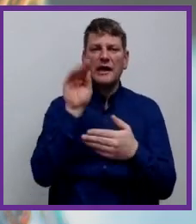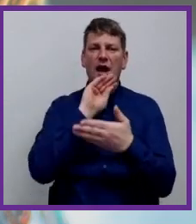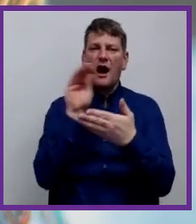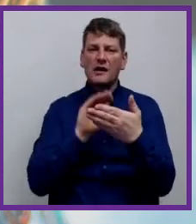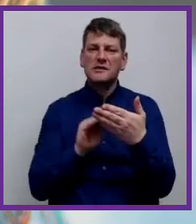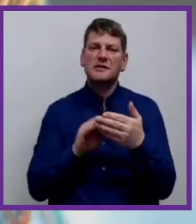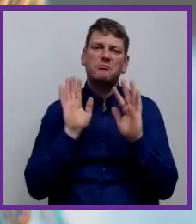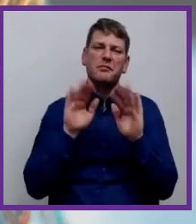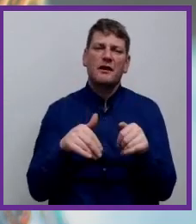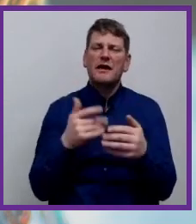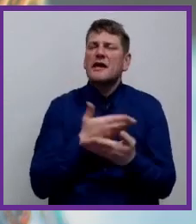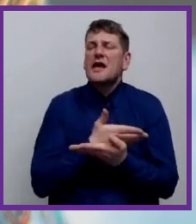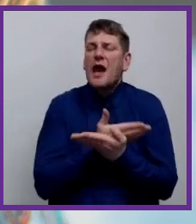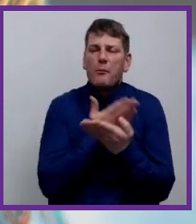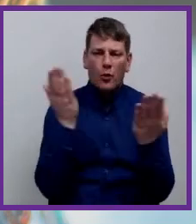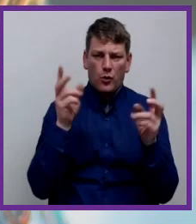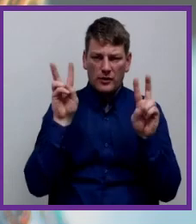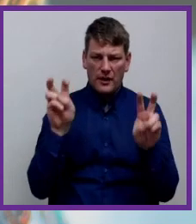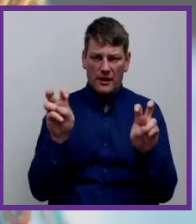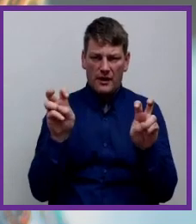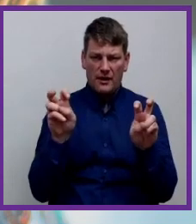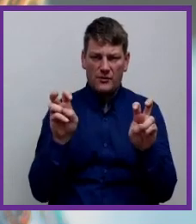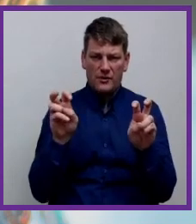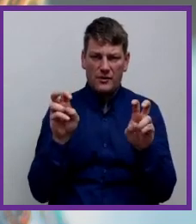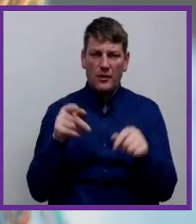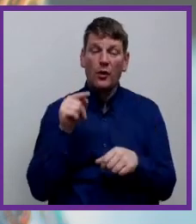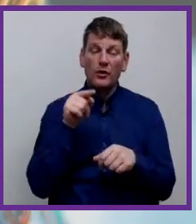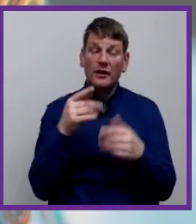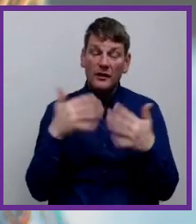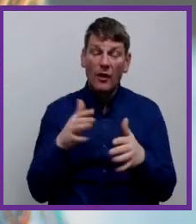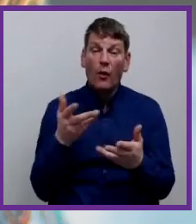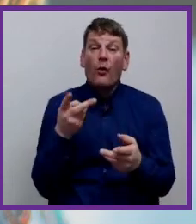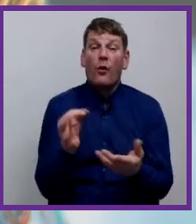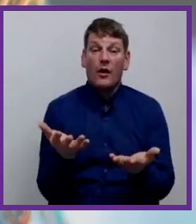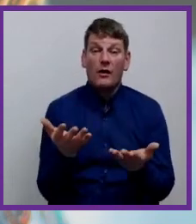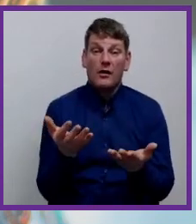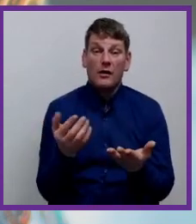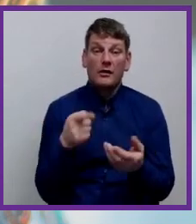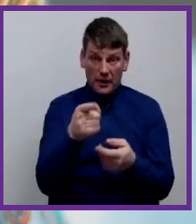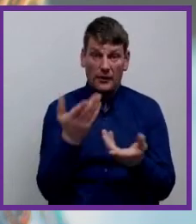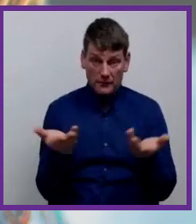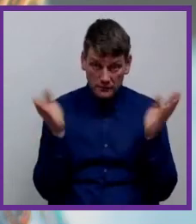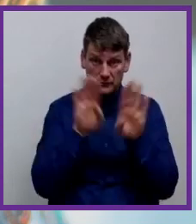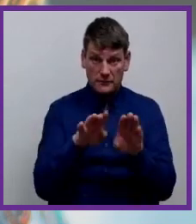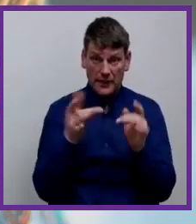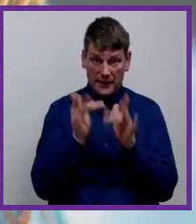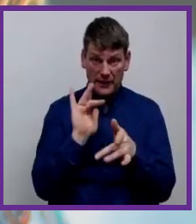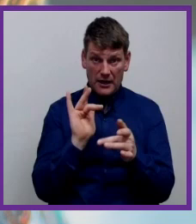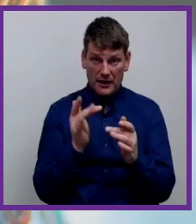par, nu, par jebkuru tēmu. Un tad jau ko? Tad jau jātais cietis ar internets.